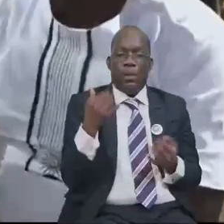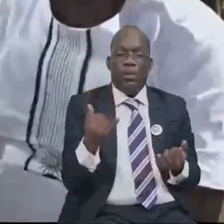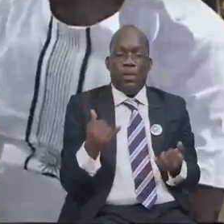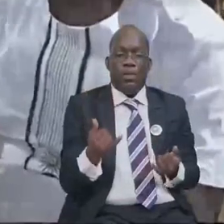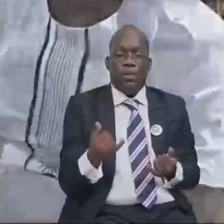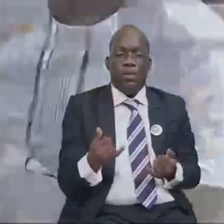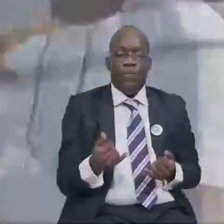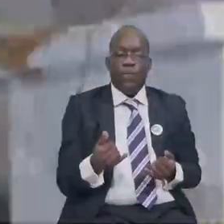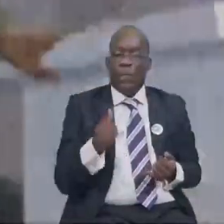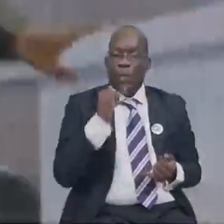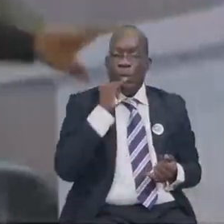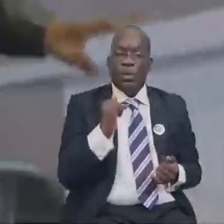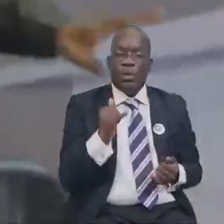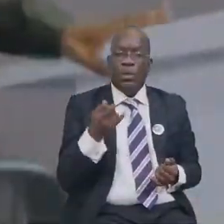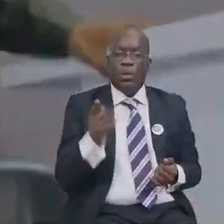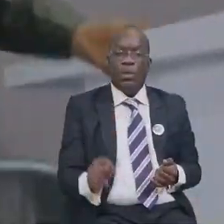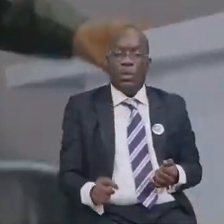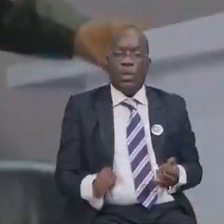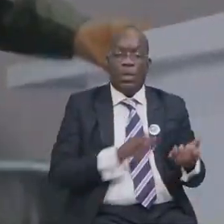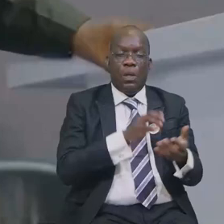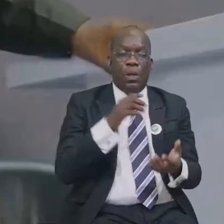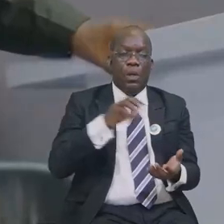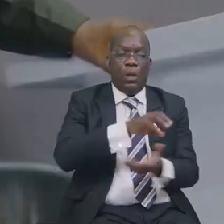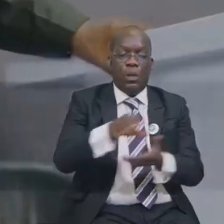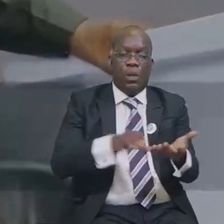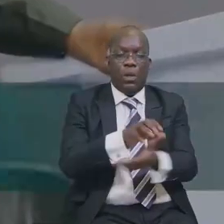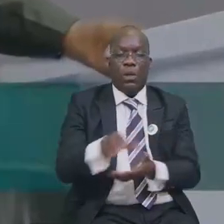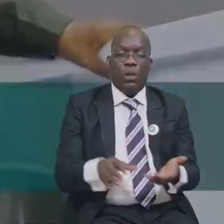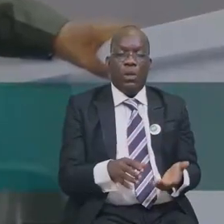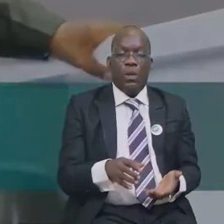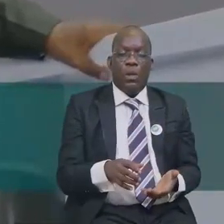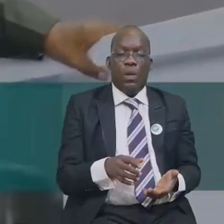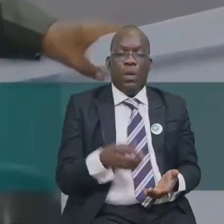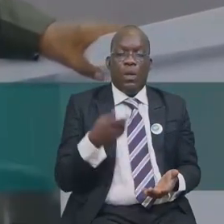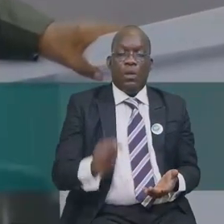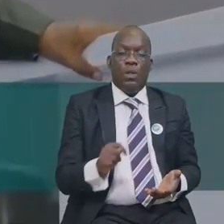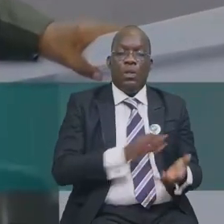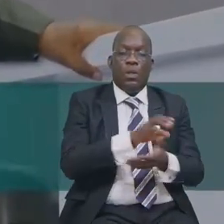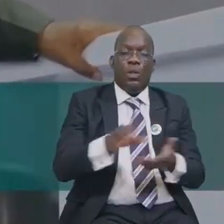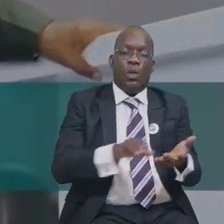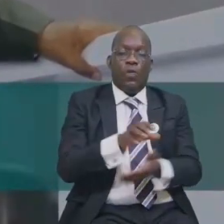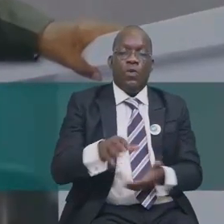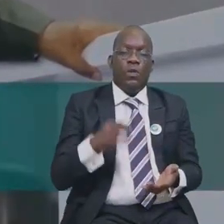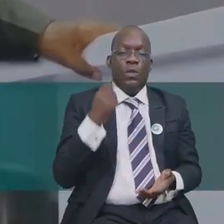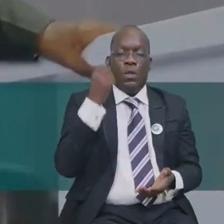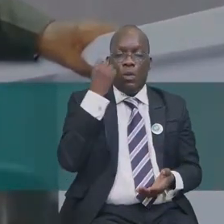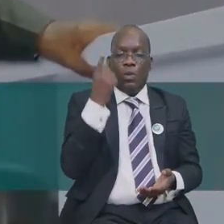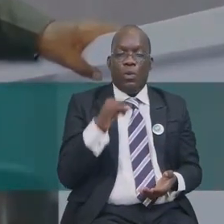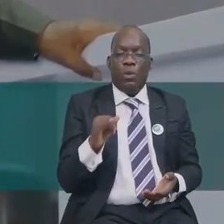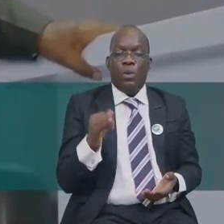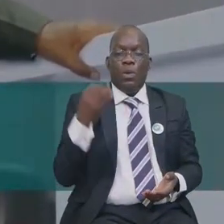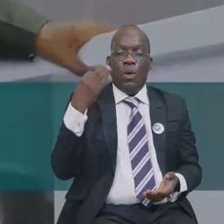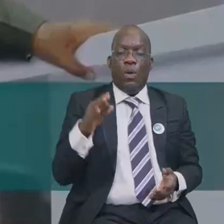la perception trompeuse. La perception illusoire, trompeuse,